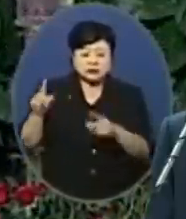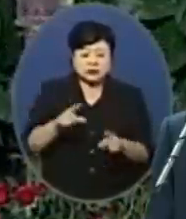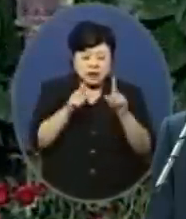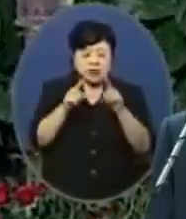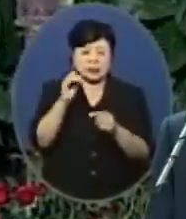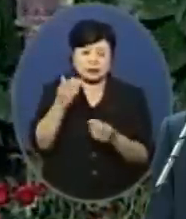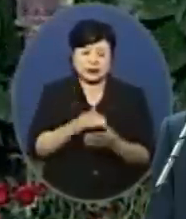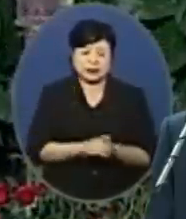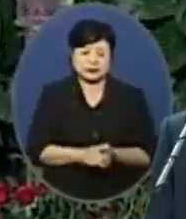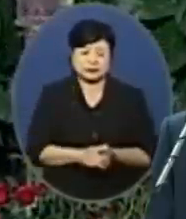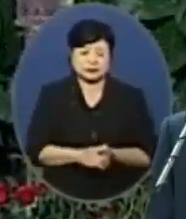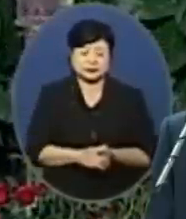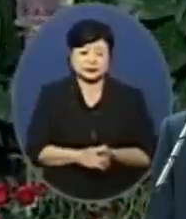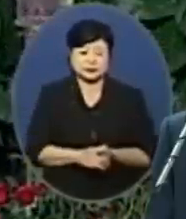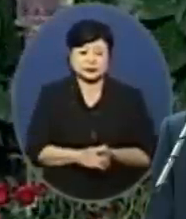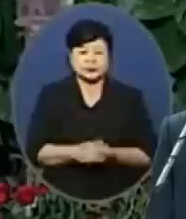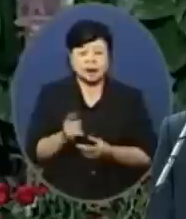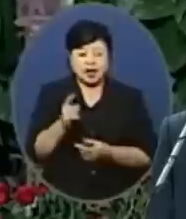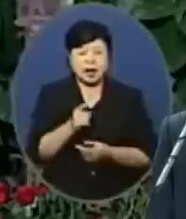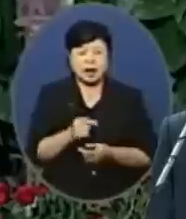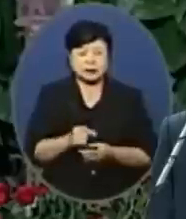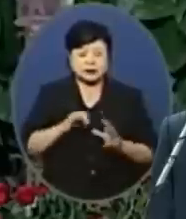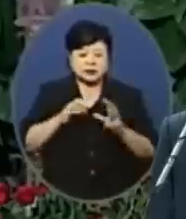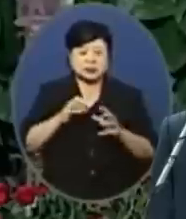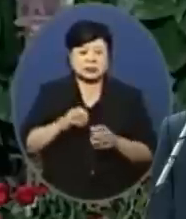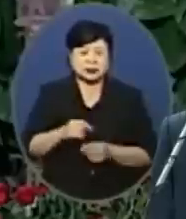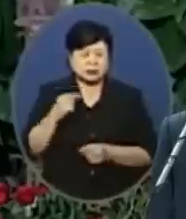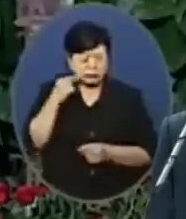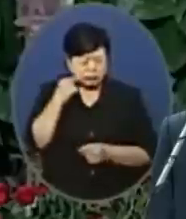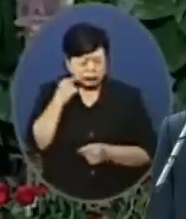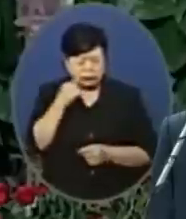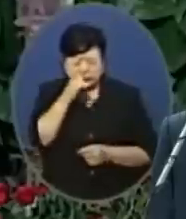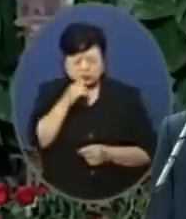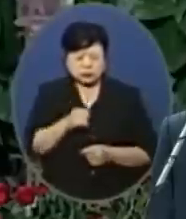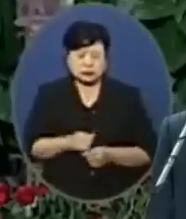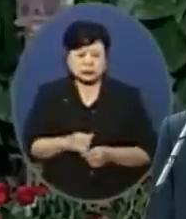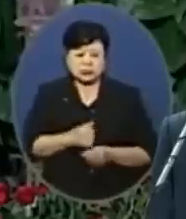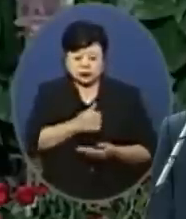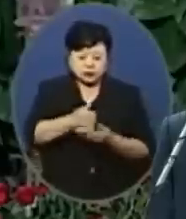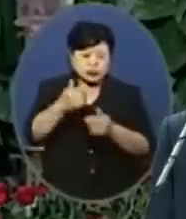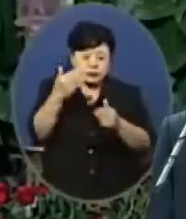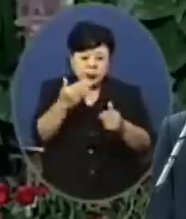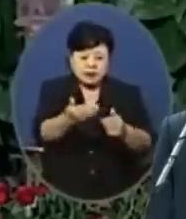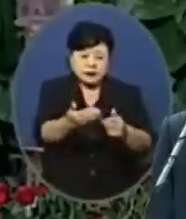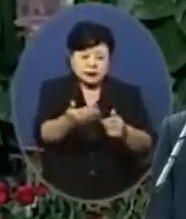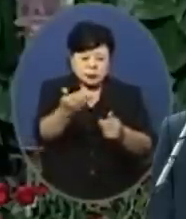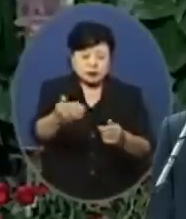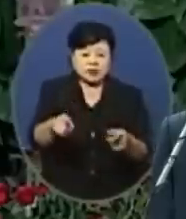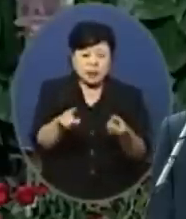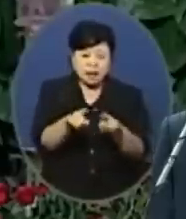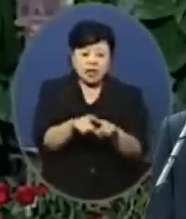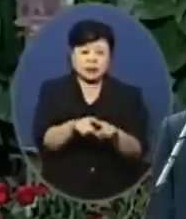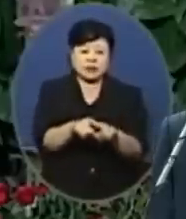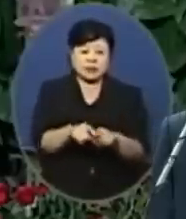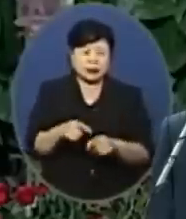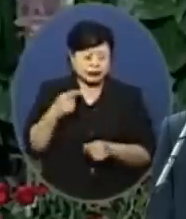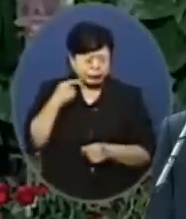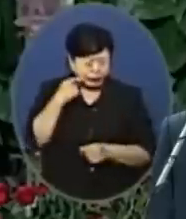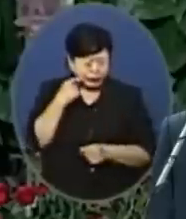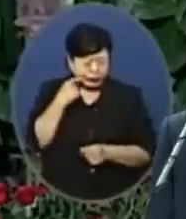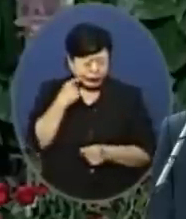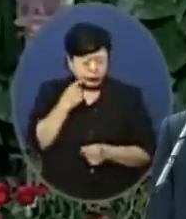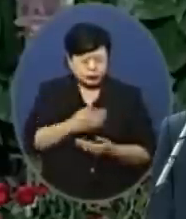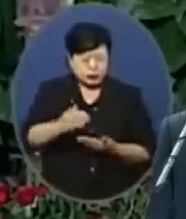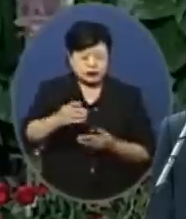살아야 되는 것입니다. 아무리 이 세상에 독극물이 있다 해도 여러분 주님께서 여러분과 같이 계시면 독극물을